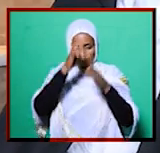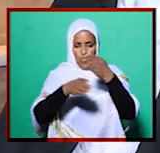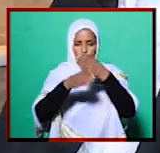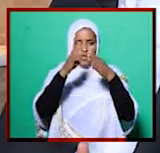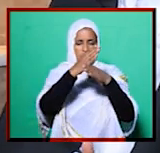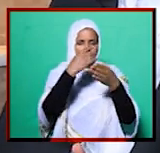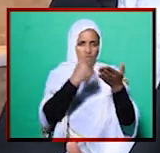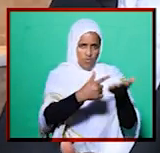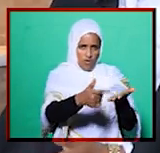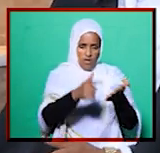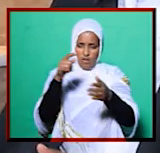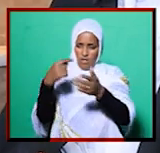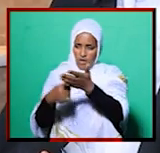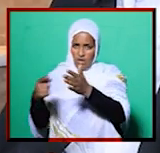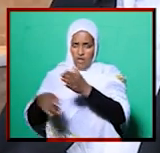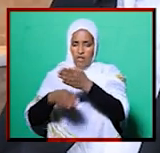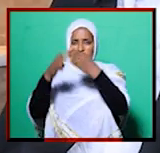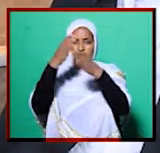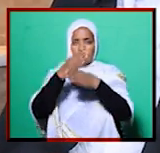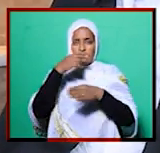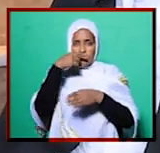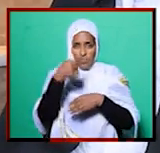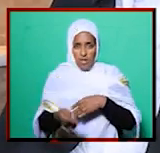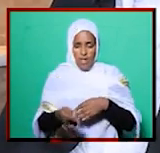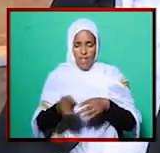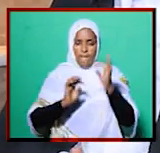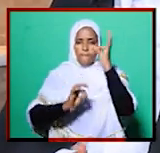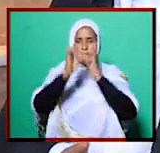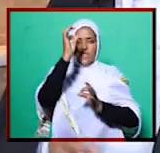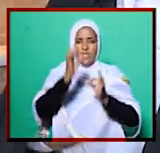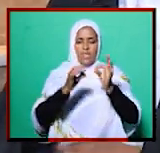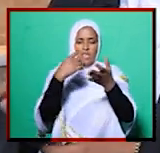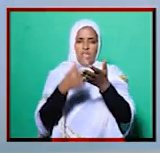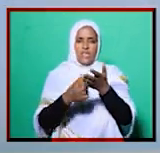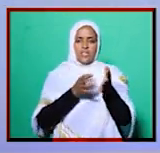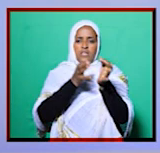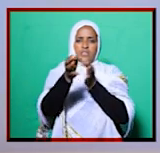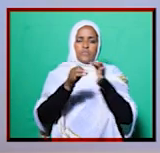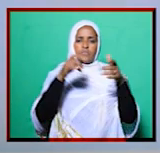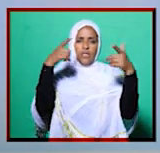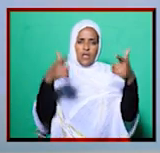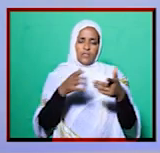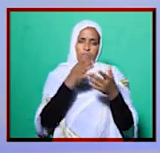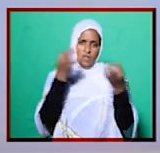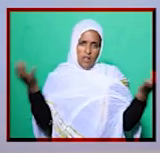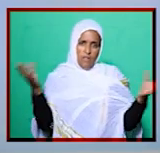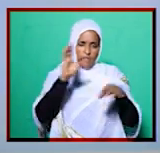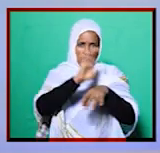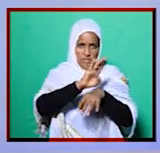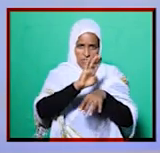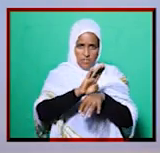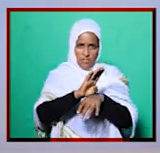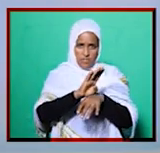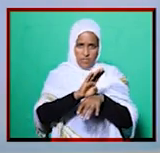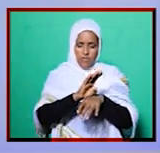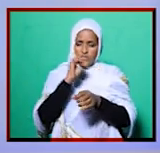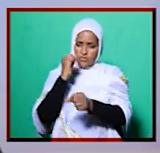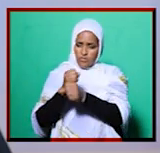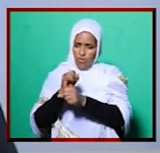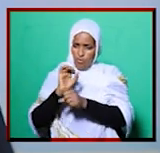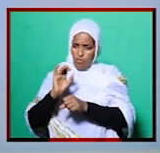ሳጠምቀው ደረጃው ይሄ ነው ለገሌ ደግሞ ይሄ ነው ብላ በታሪክ ይህን የገለጸችበት አጋጣሚ የለም።